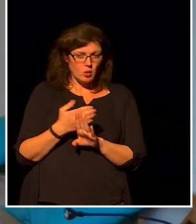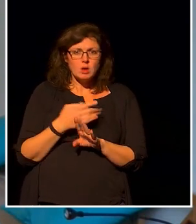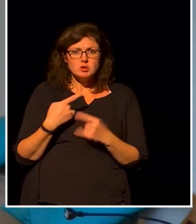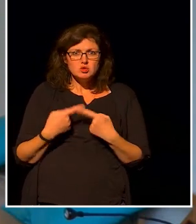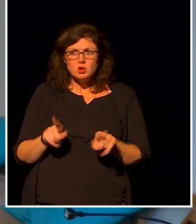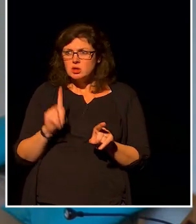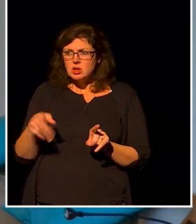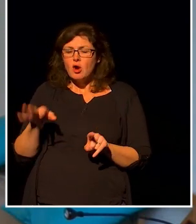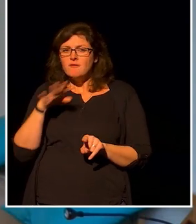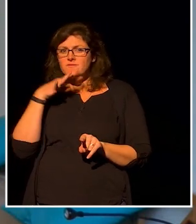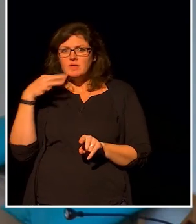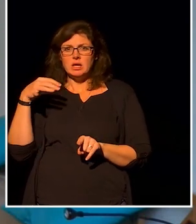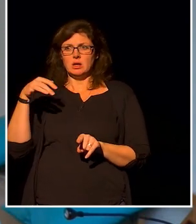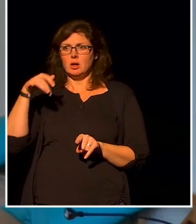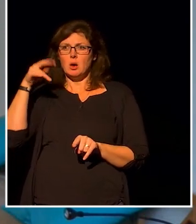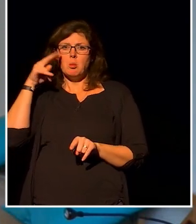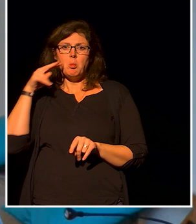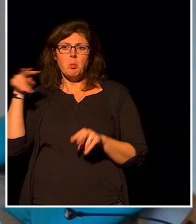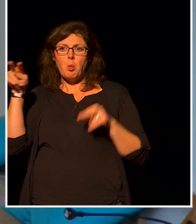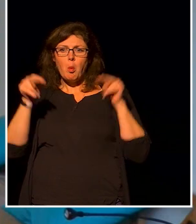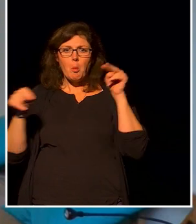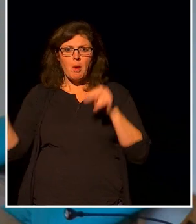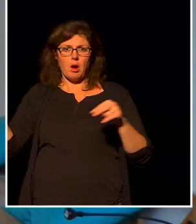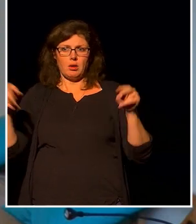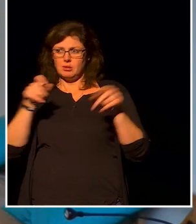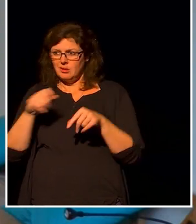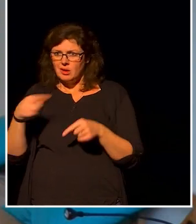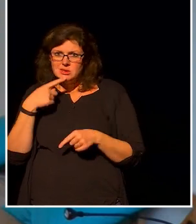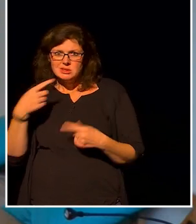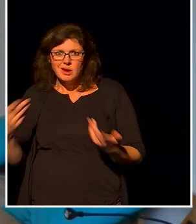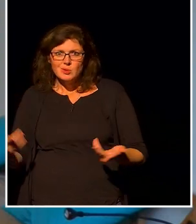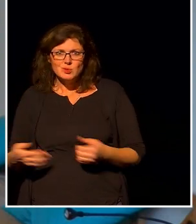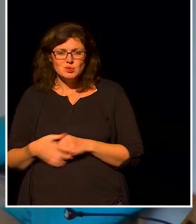viele Beobachterinnen und Beobachter. Das ist sozusagen mal